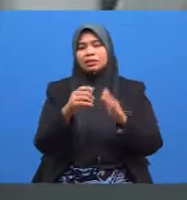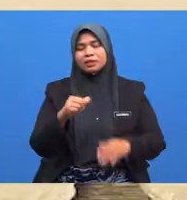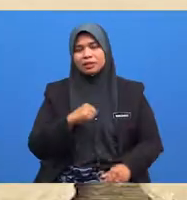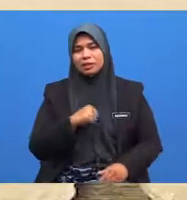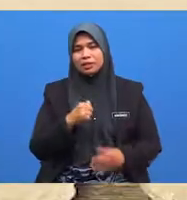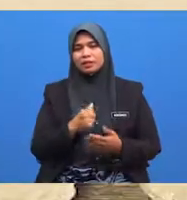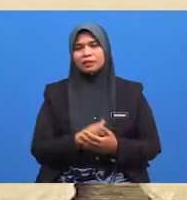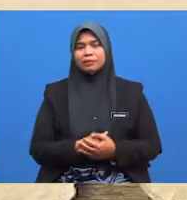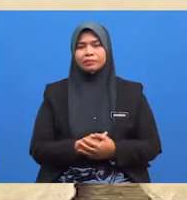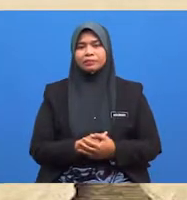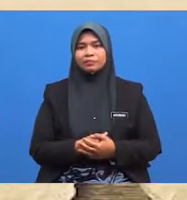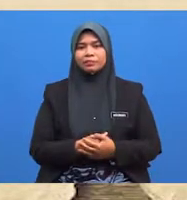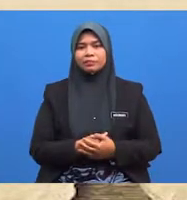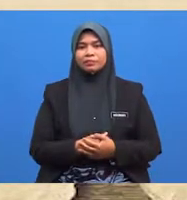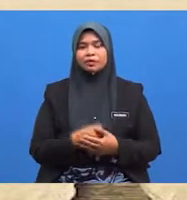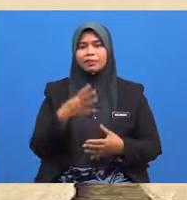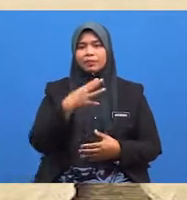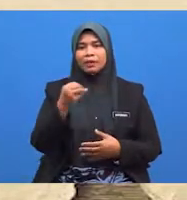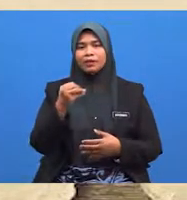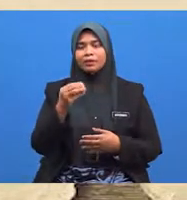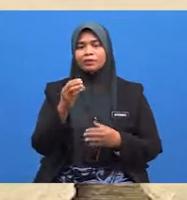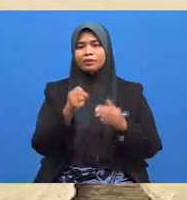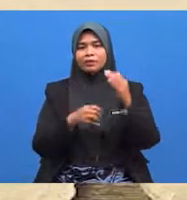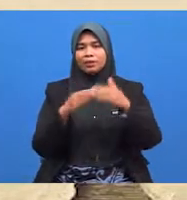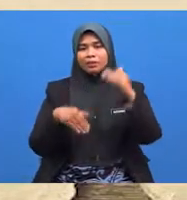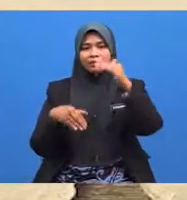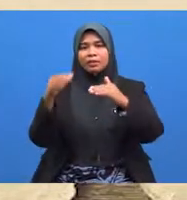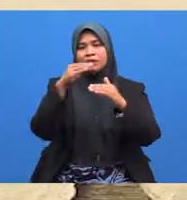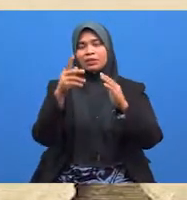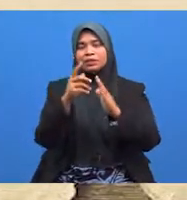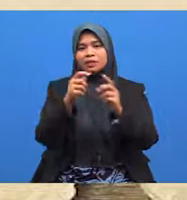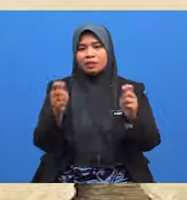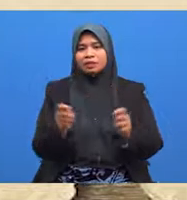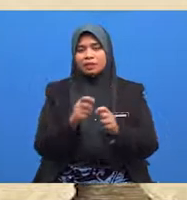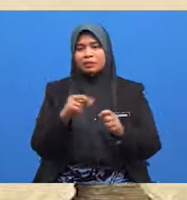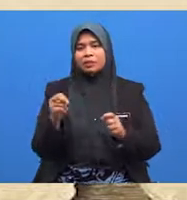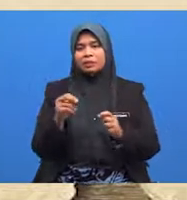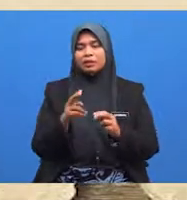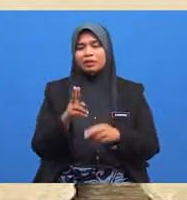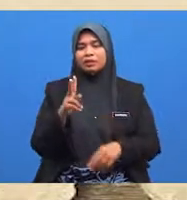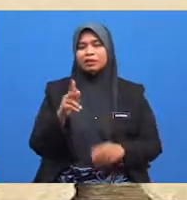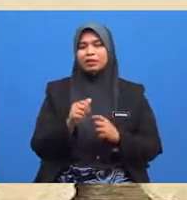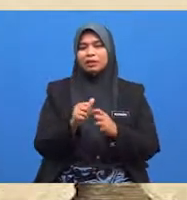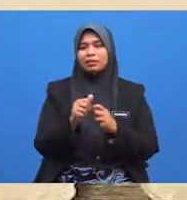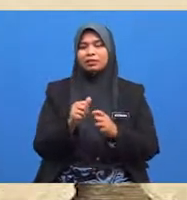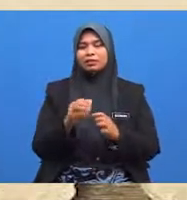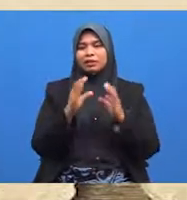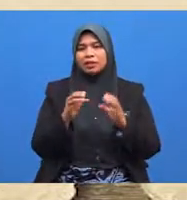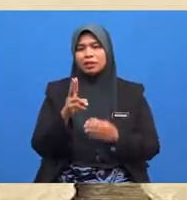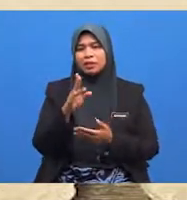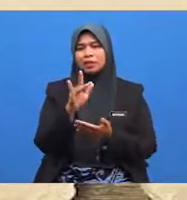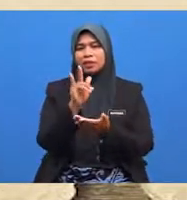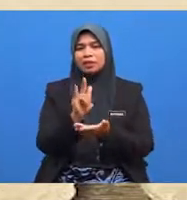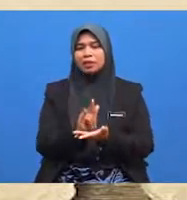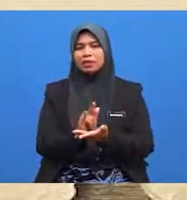Mughal. Pengaruh seni bina tempatan berunsurkan budaya Hindu dalam seni bina Empire